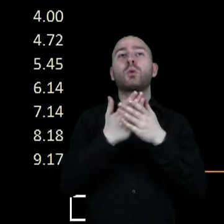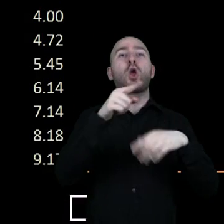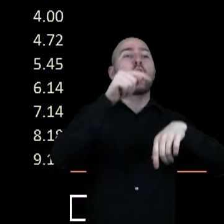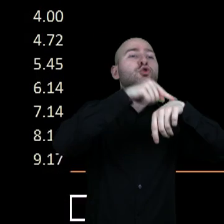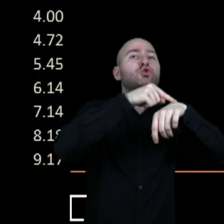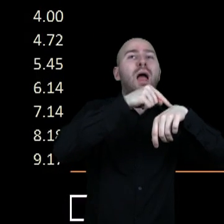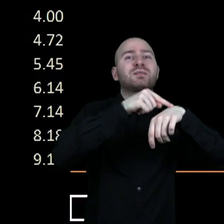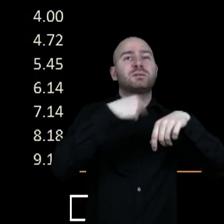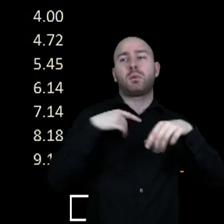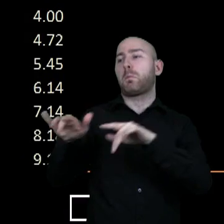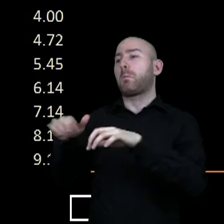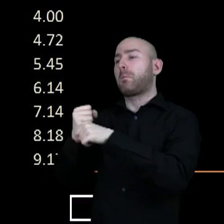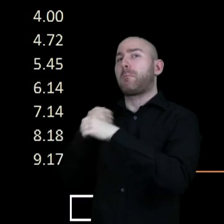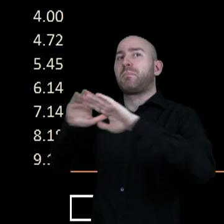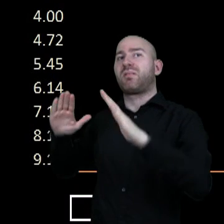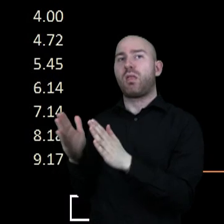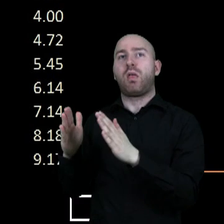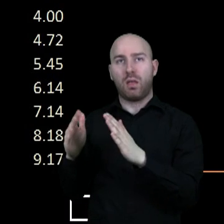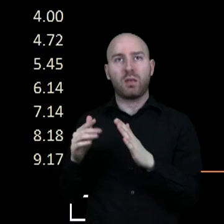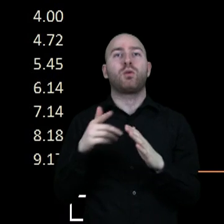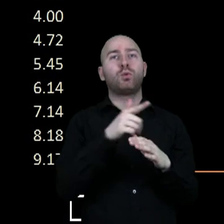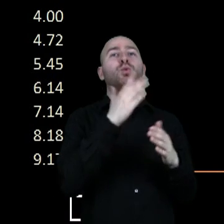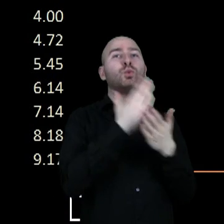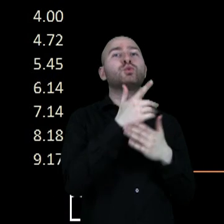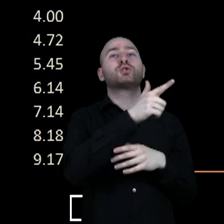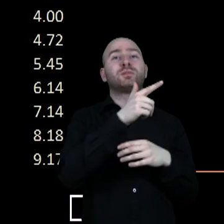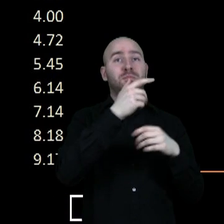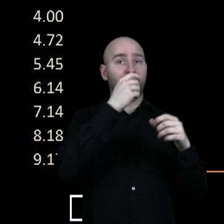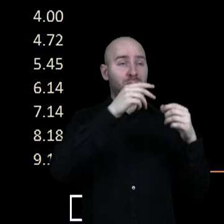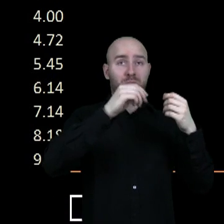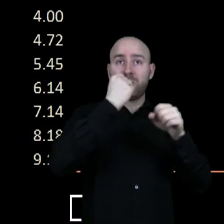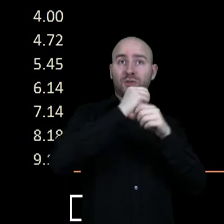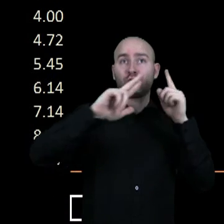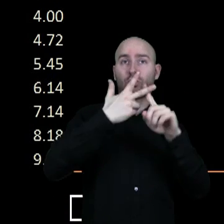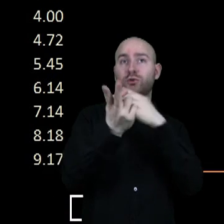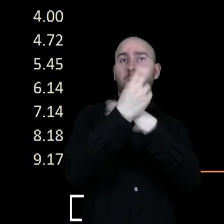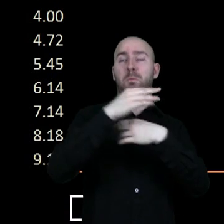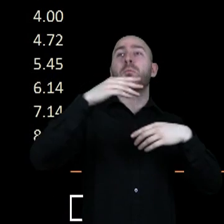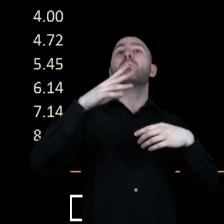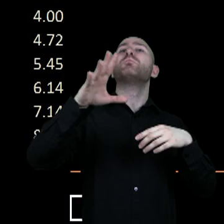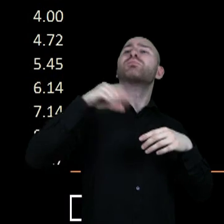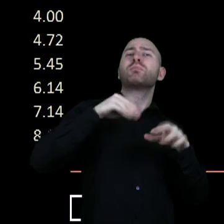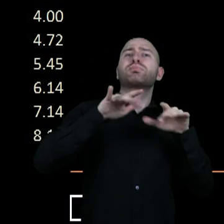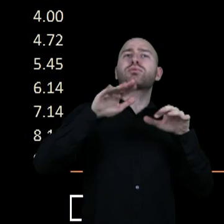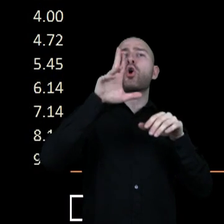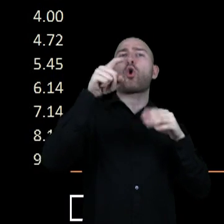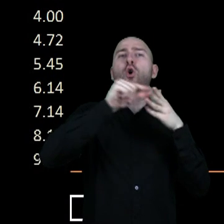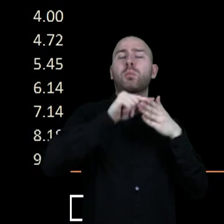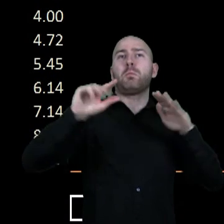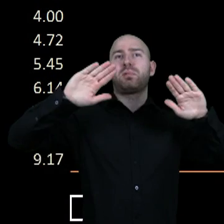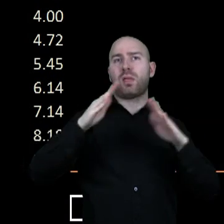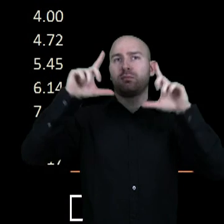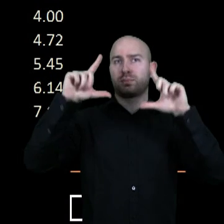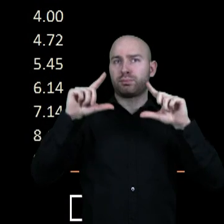poszczególnych pracowników zmniejsza się. Nie znaczy to, że trzeci programista jest gorszy od pierwszego. Tu każdy z nich napisze